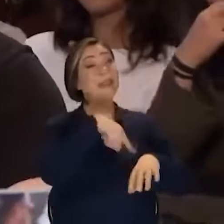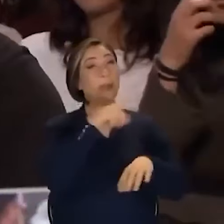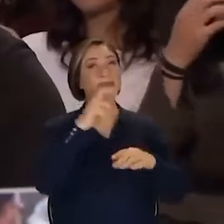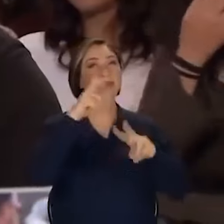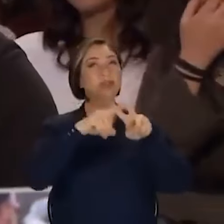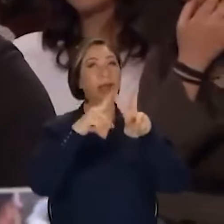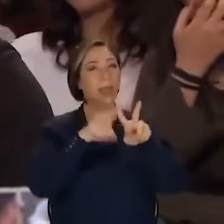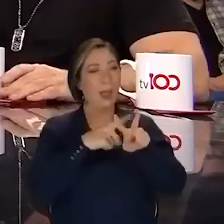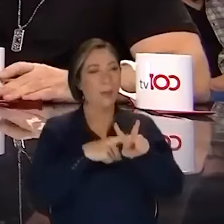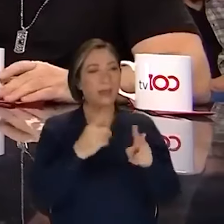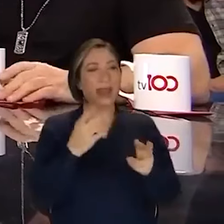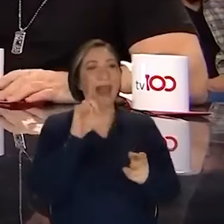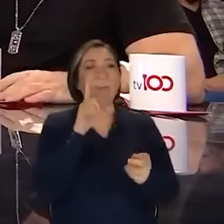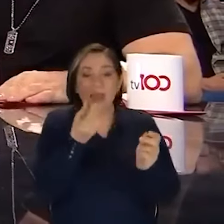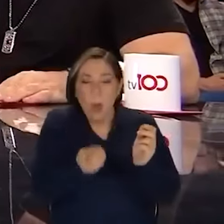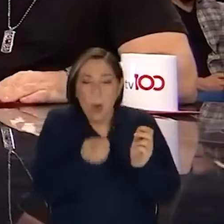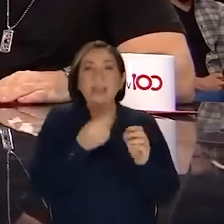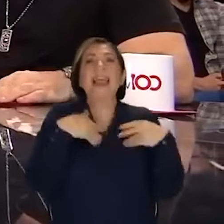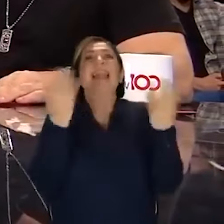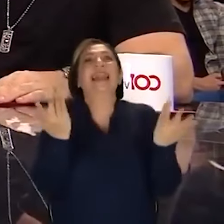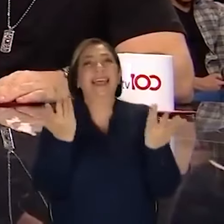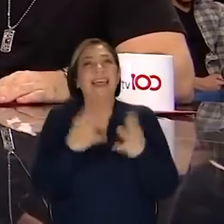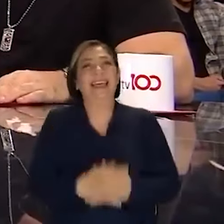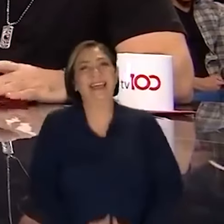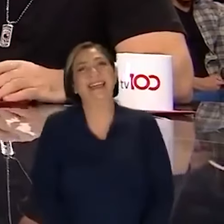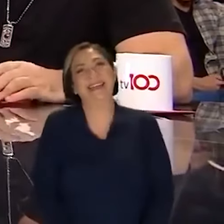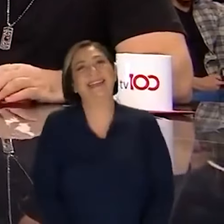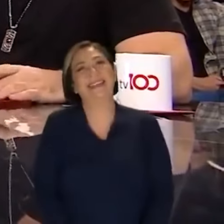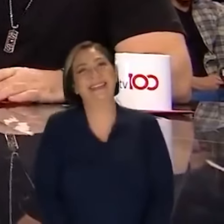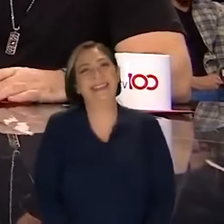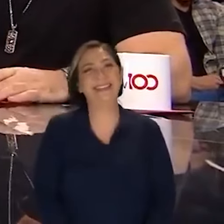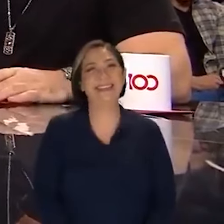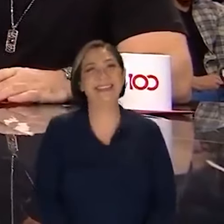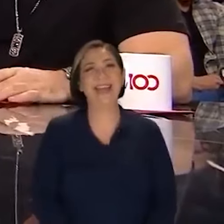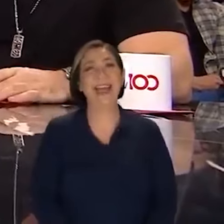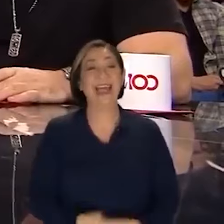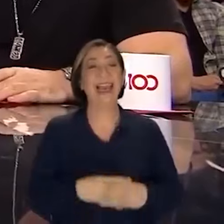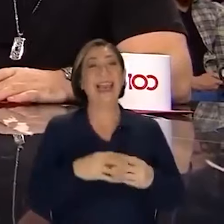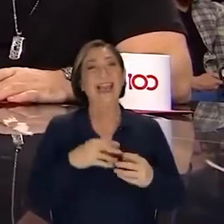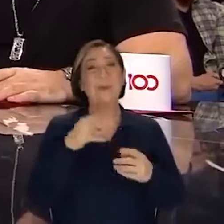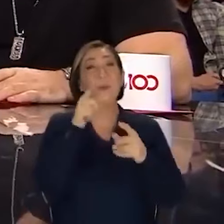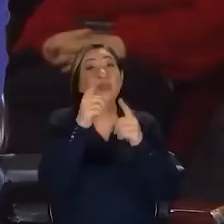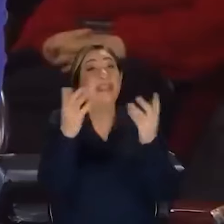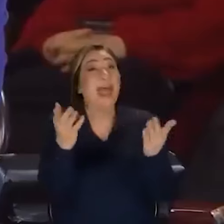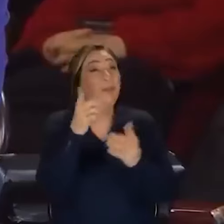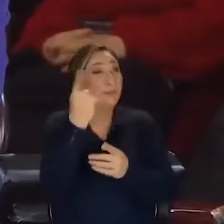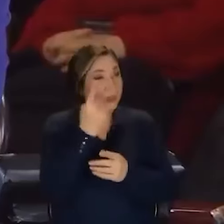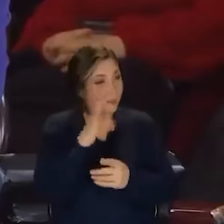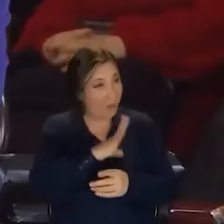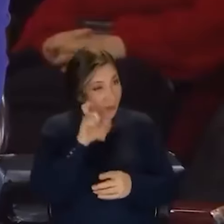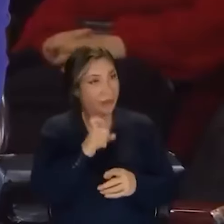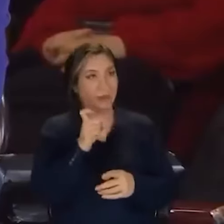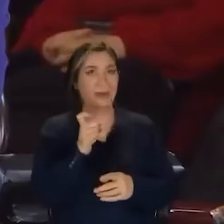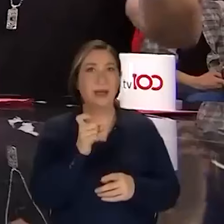Can Yaman daha Libido bile değil yani baş birinin libidosu ydu ya bu ne bunda bir şey var mı